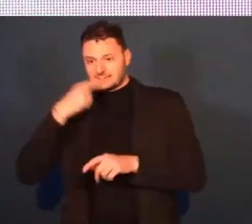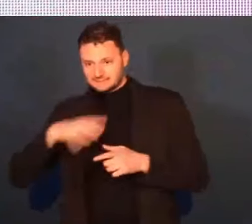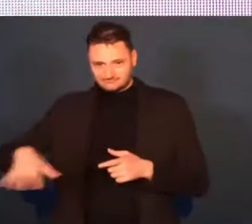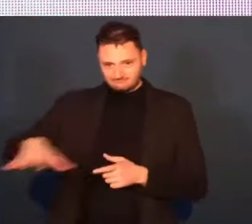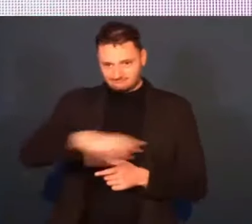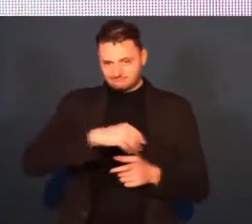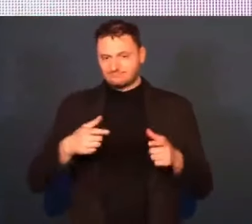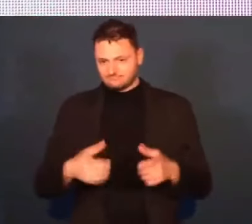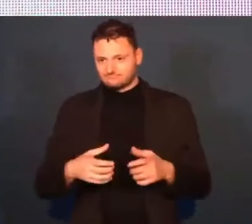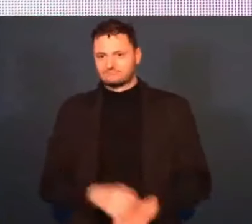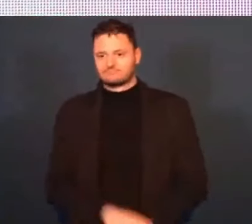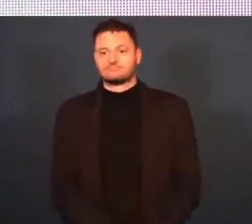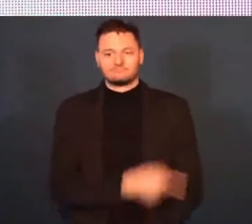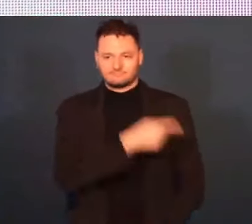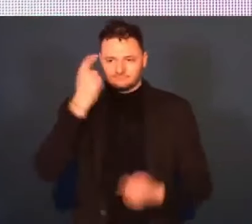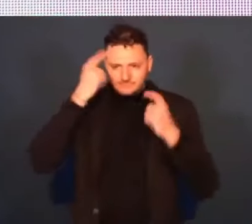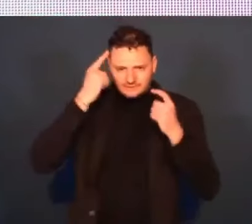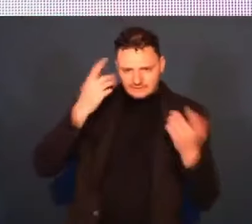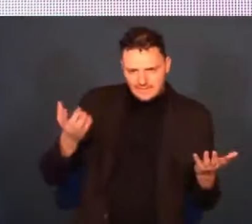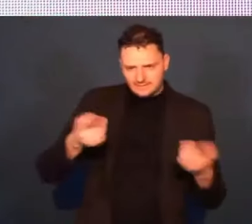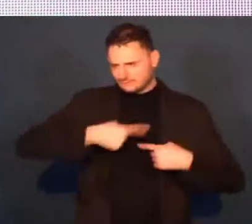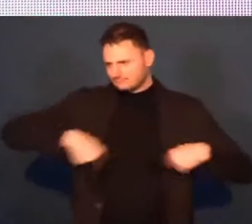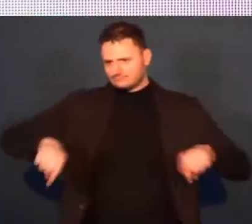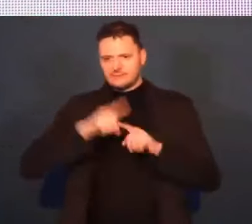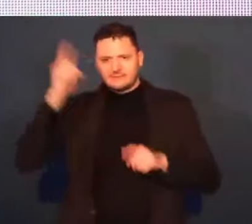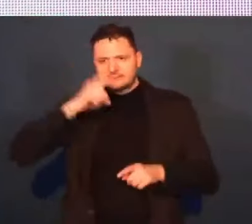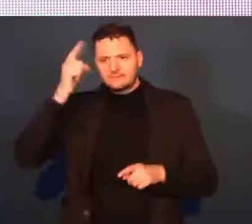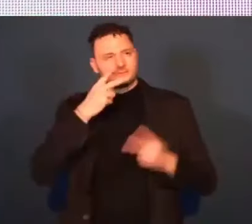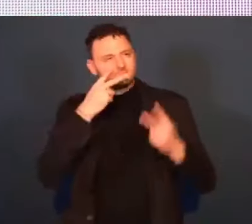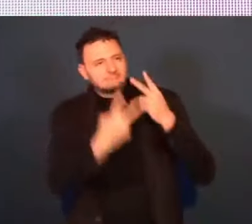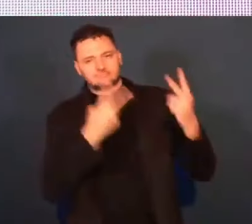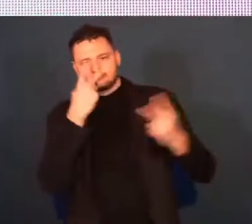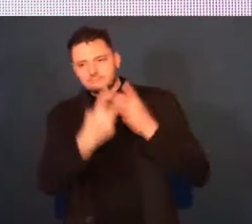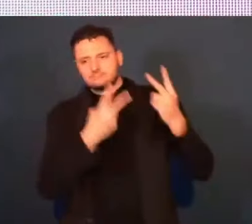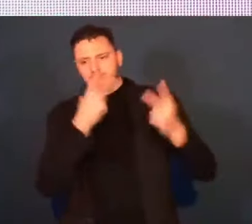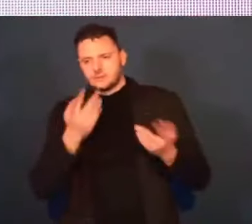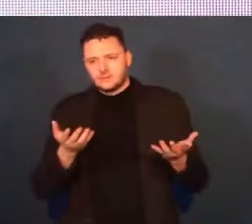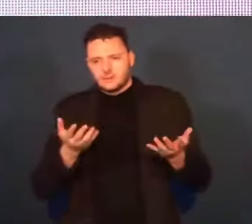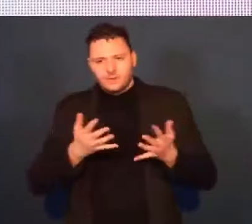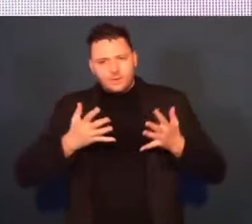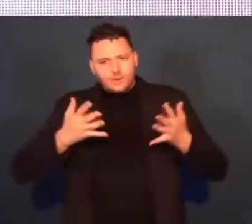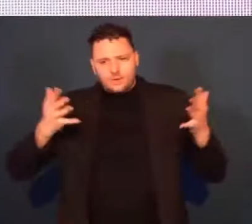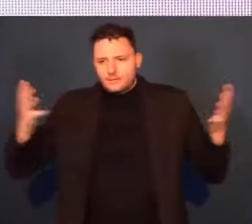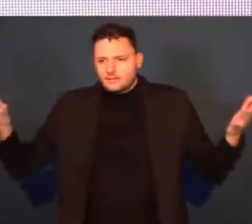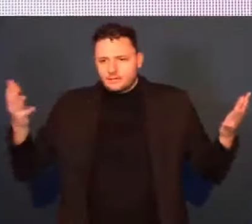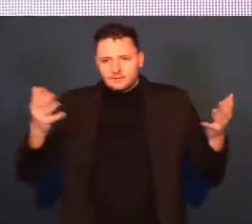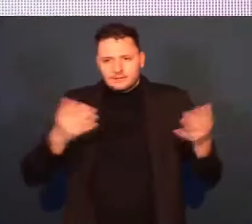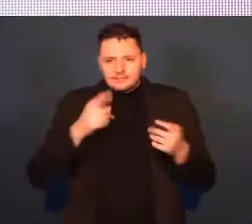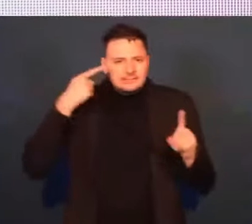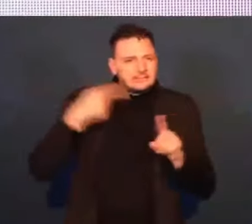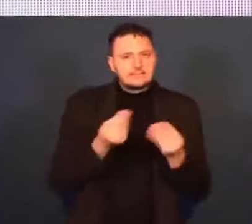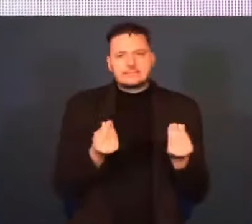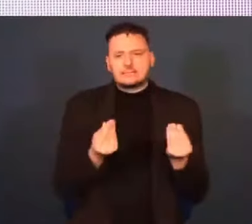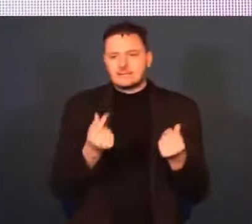знаете, всички ние заедно научаваме всеки ден, каква огромна цена има